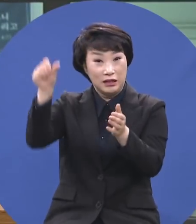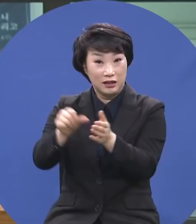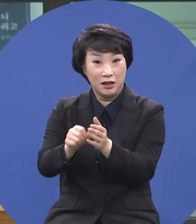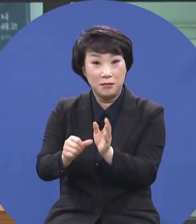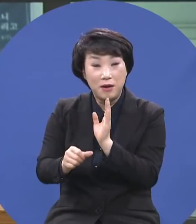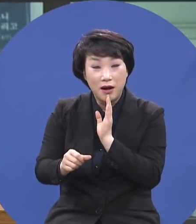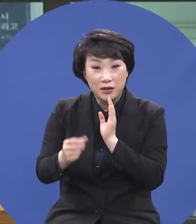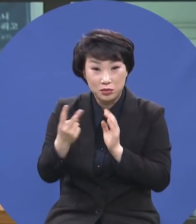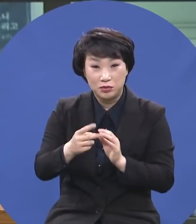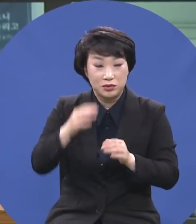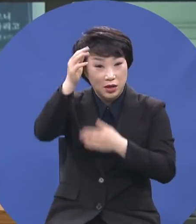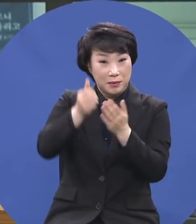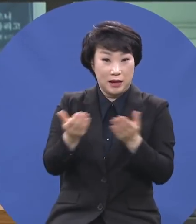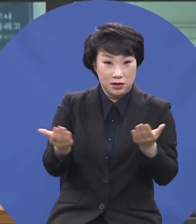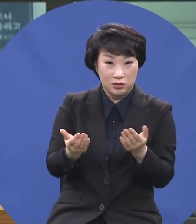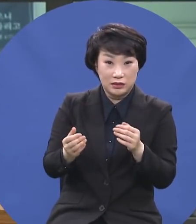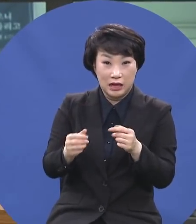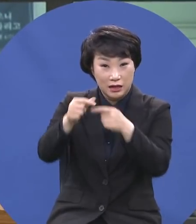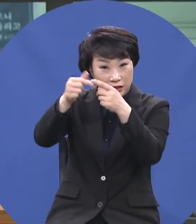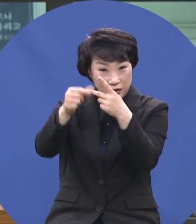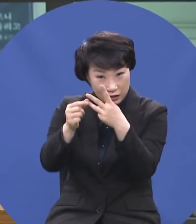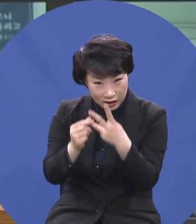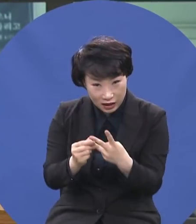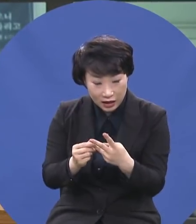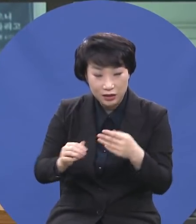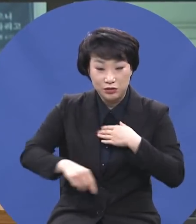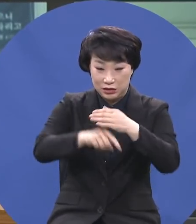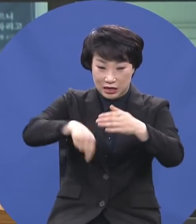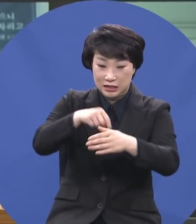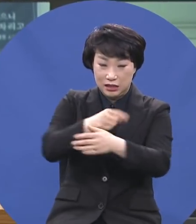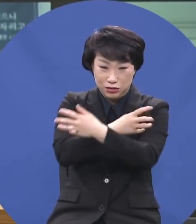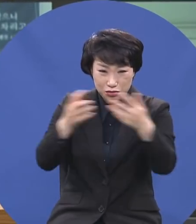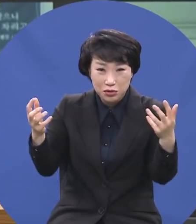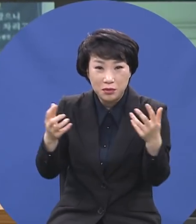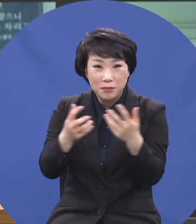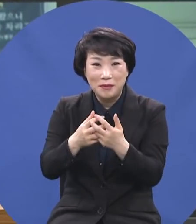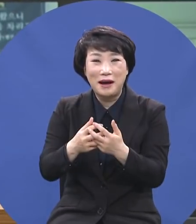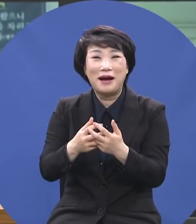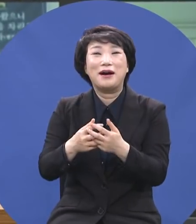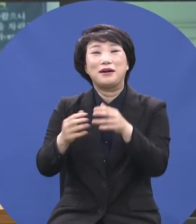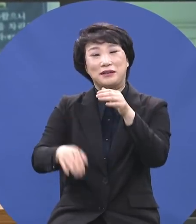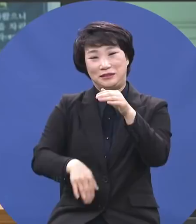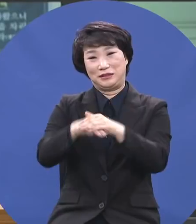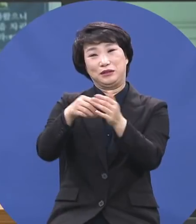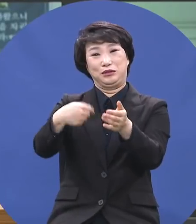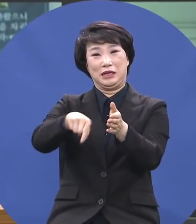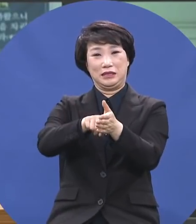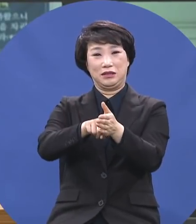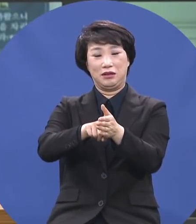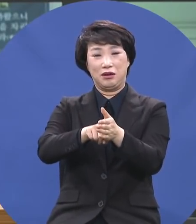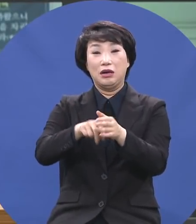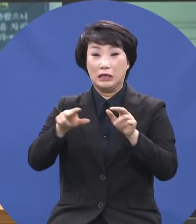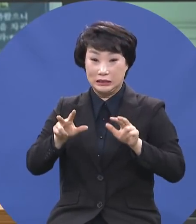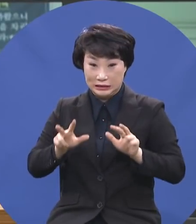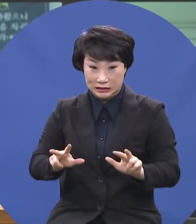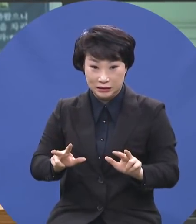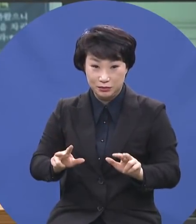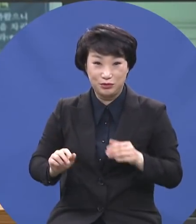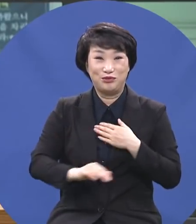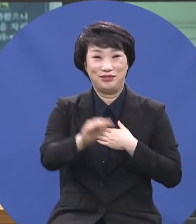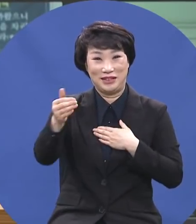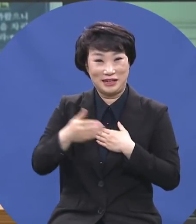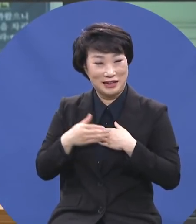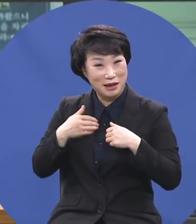생애와 성령의 역사가 우리 안에 충만케 하기 위해서 지금